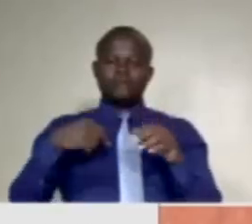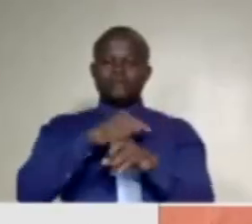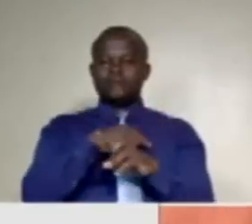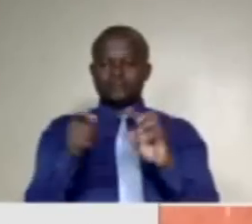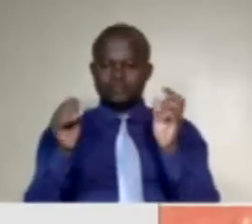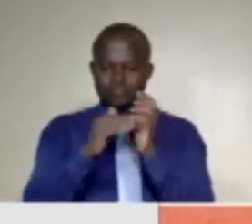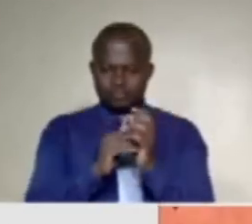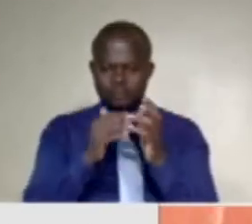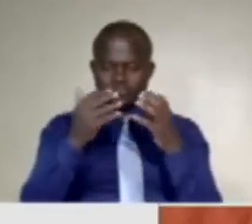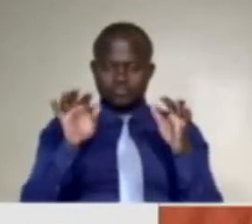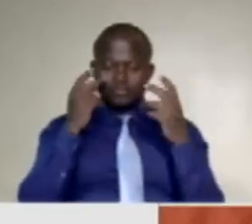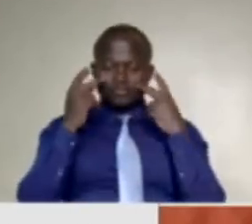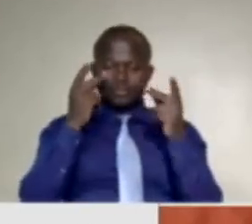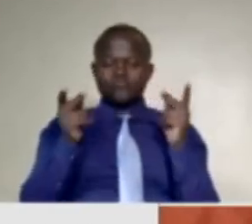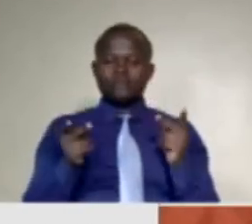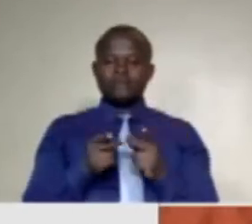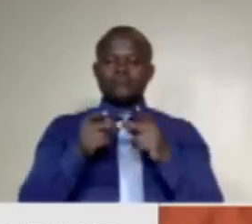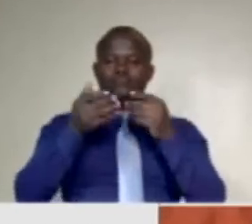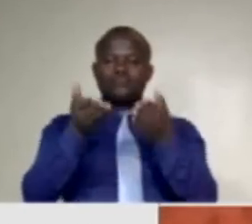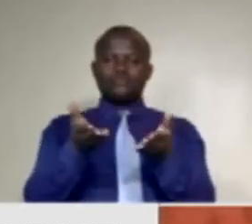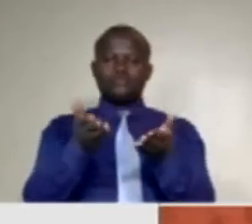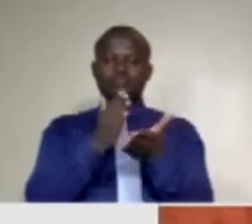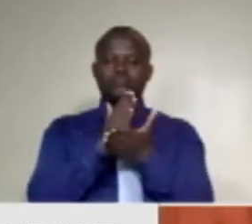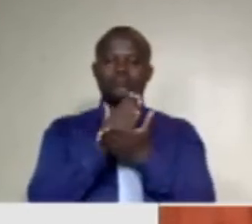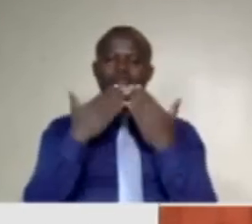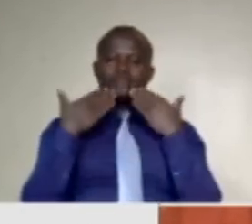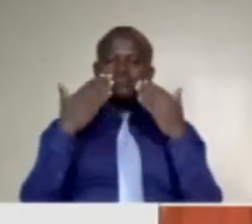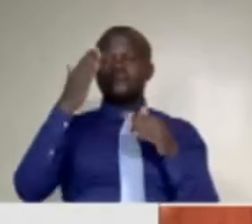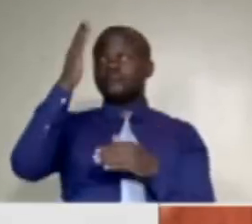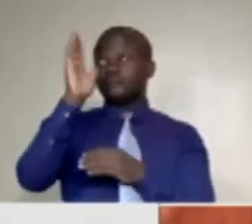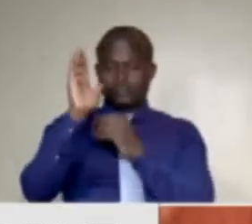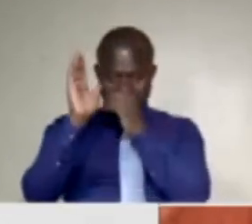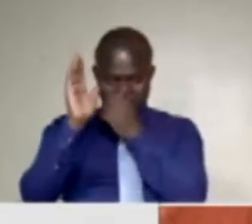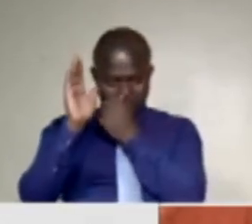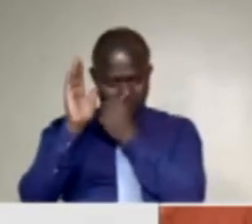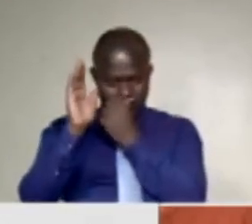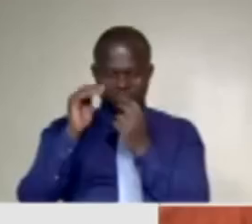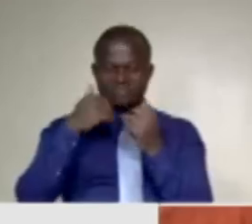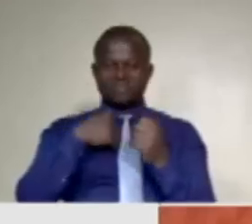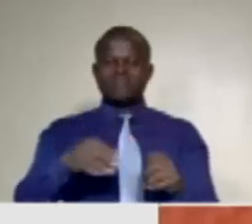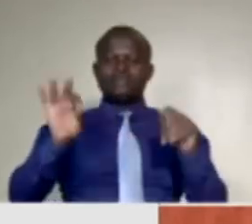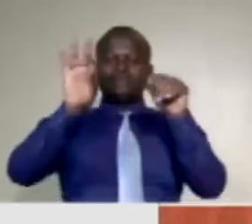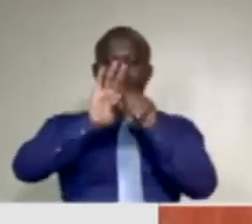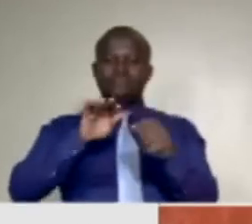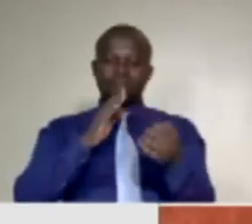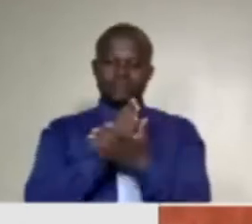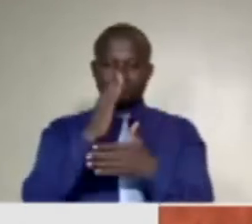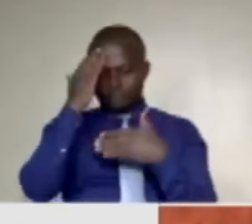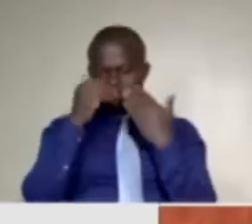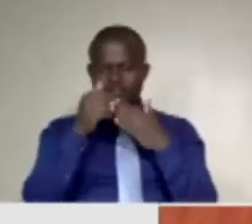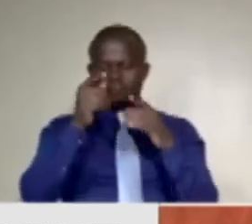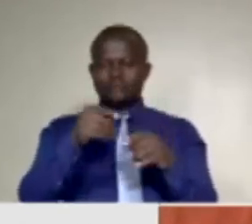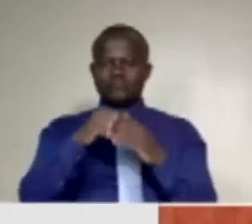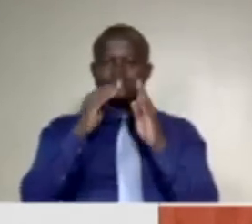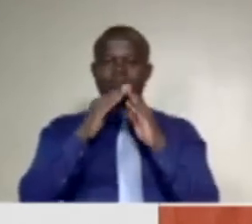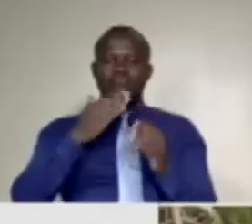aho mboneye aha hantu nuko ndashima Imana byagize akamaro pe kuko nageze mu icumbi